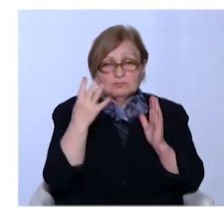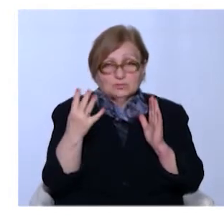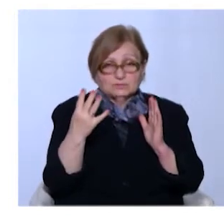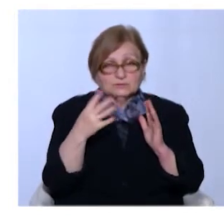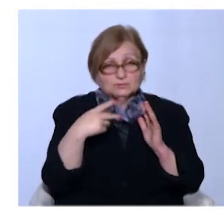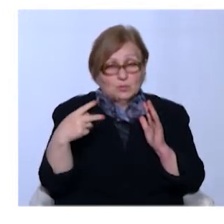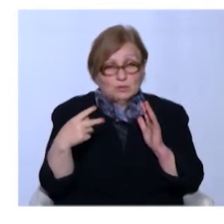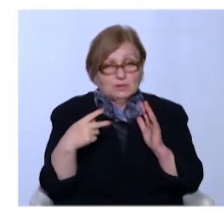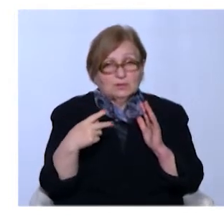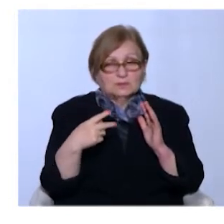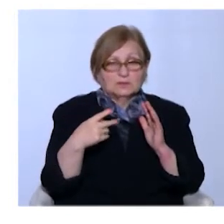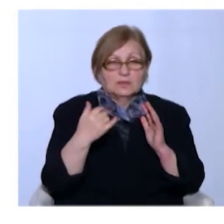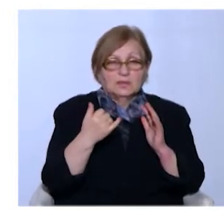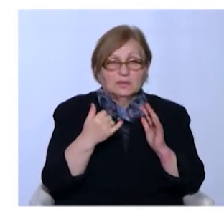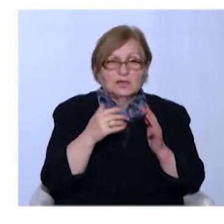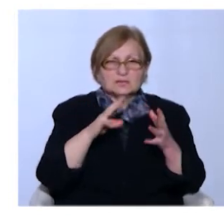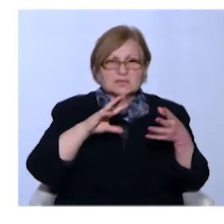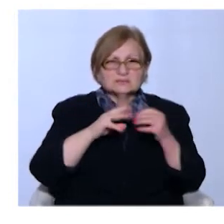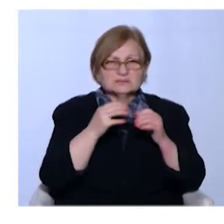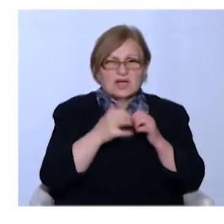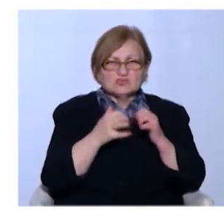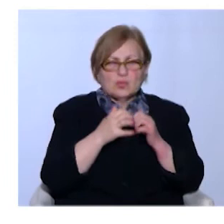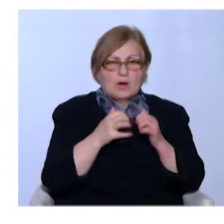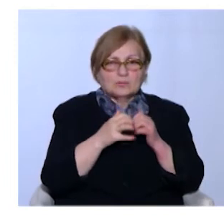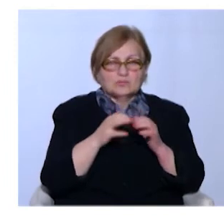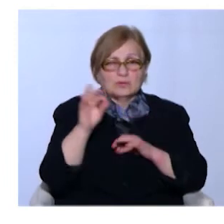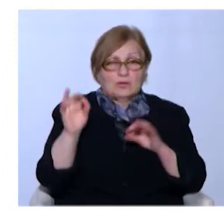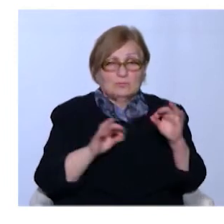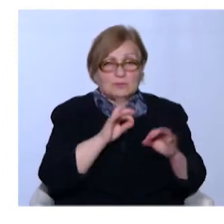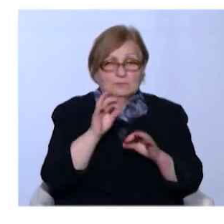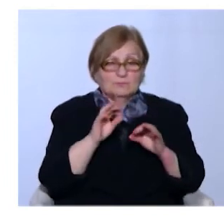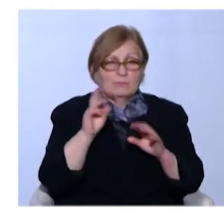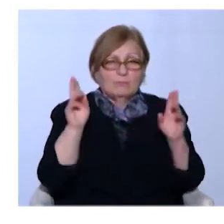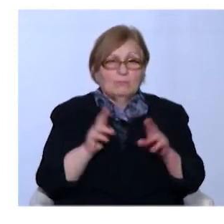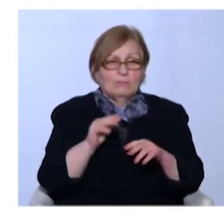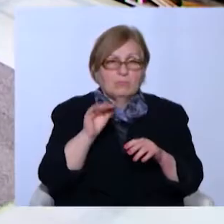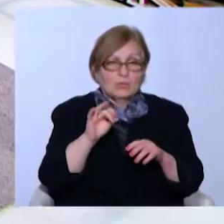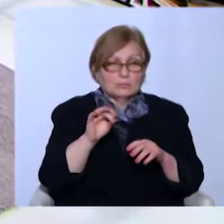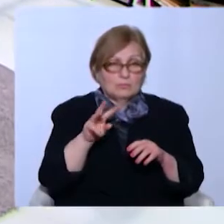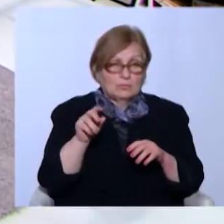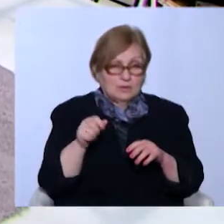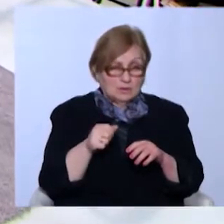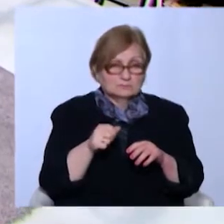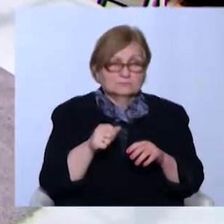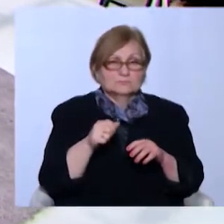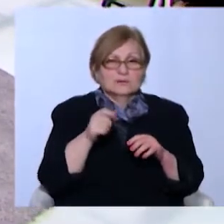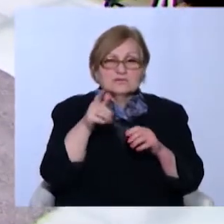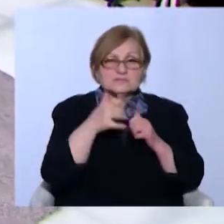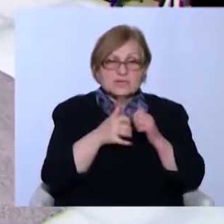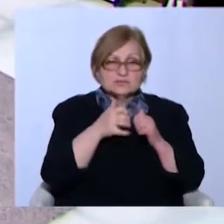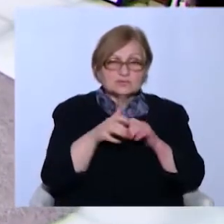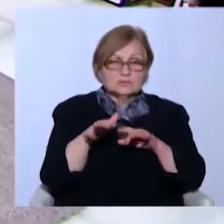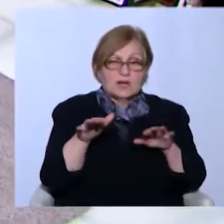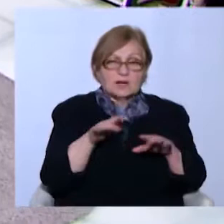მოდით გამოვიყენოთ საშუალო არითმეტიკულისა და საშუალო გეომეტრიულის ფორმულა, რომ საშუალო არითმეტიკული მეტია ანტოლი